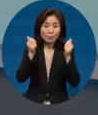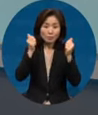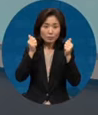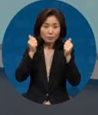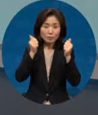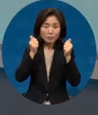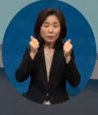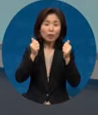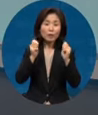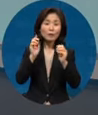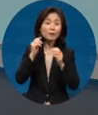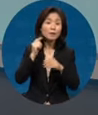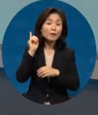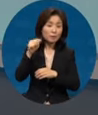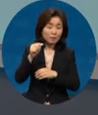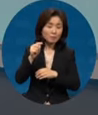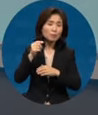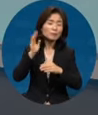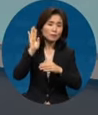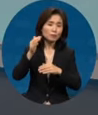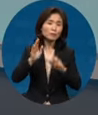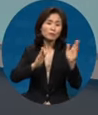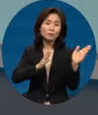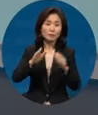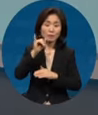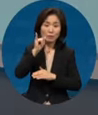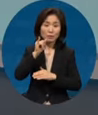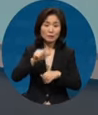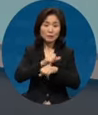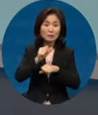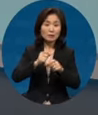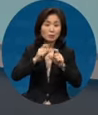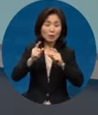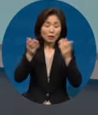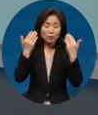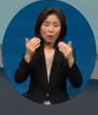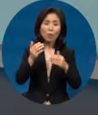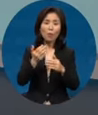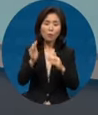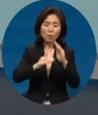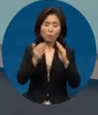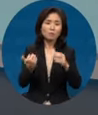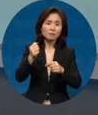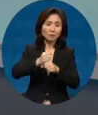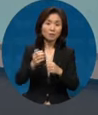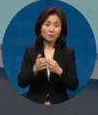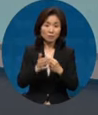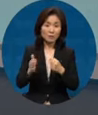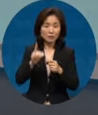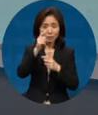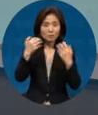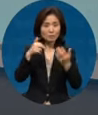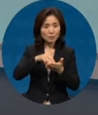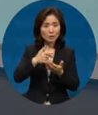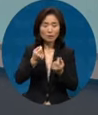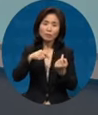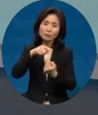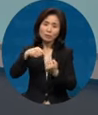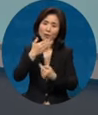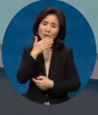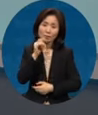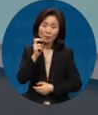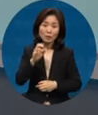있다네요 물론 싱가포르는 의 대부분의 학교가 공립 이기 때문에 정부 차원에서 이런걸 시도할 수 있는 거긴 1 텐데요 이